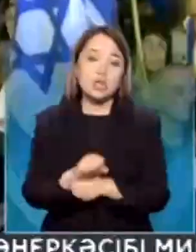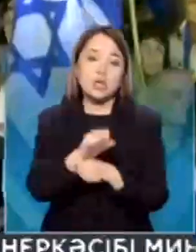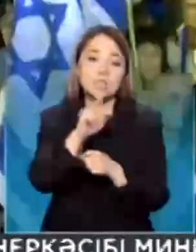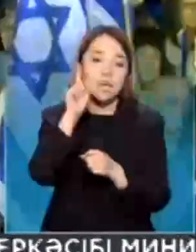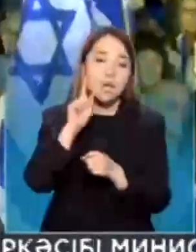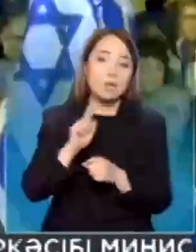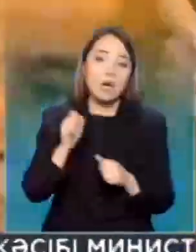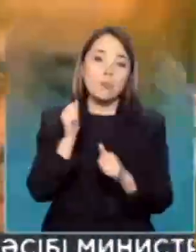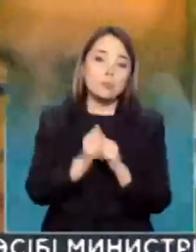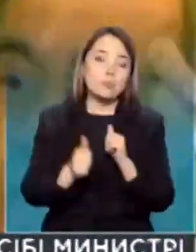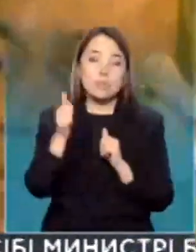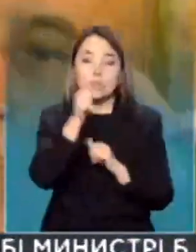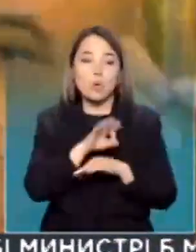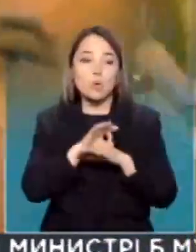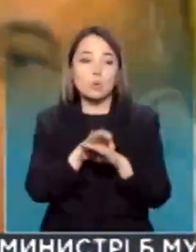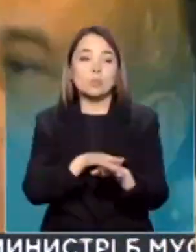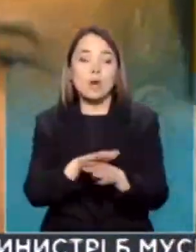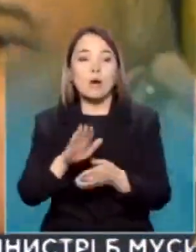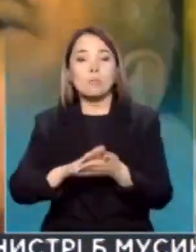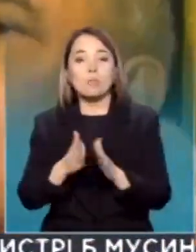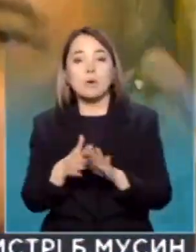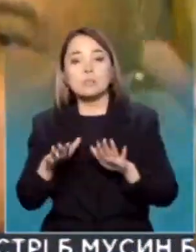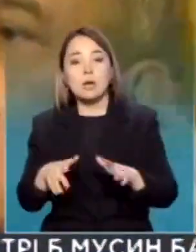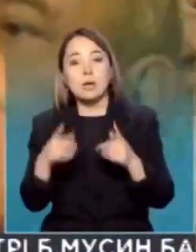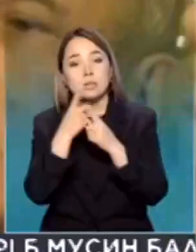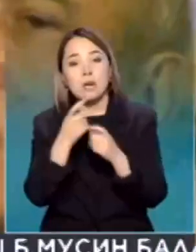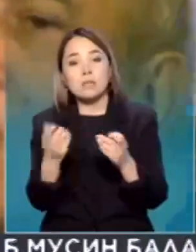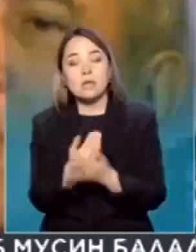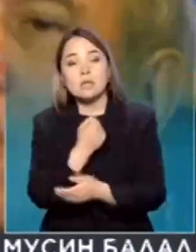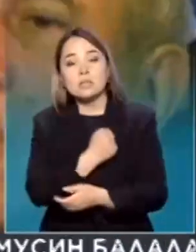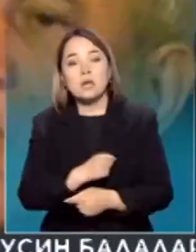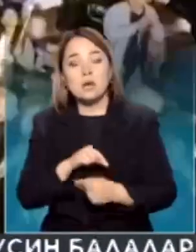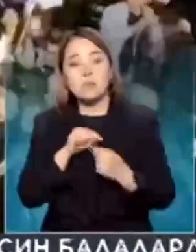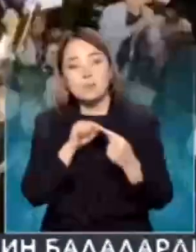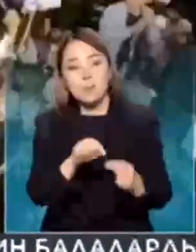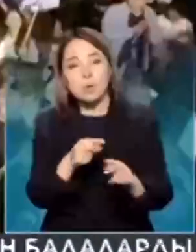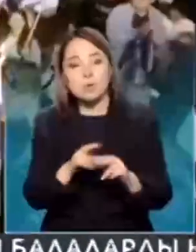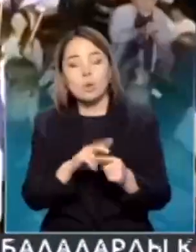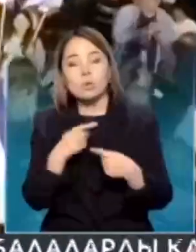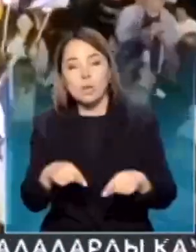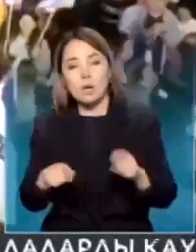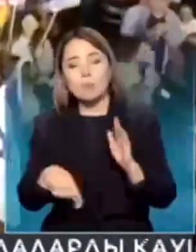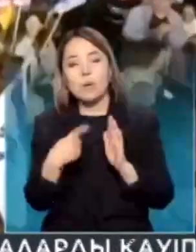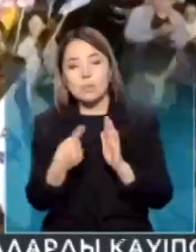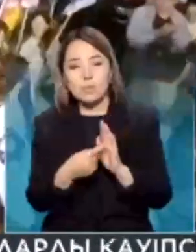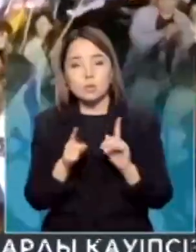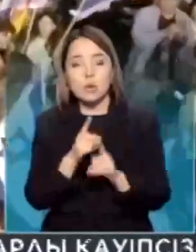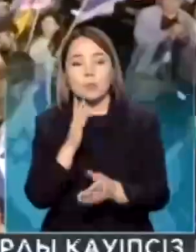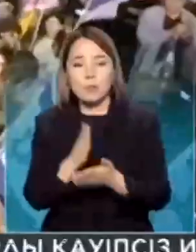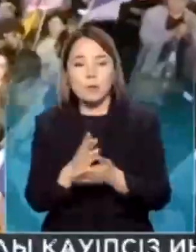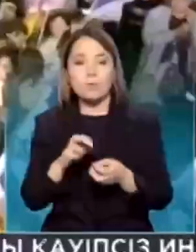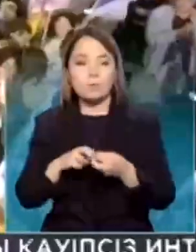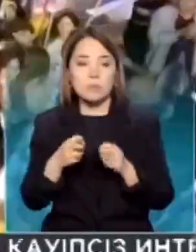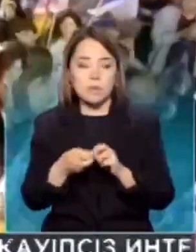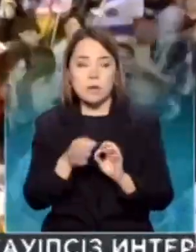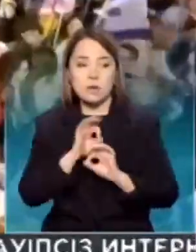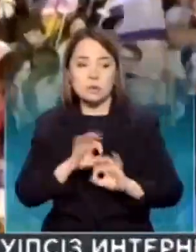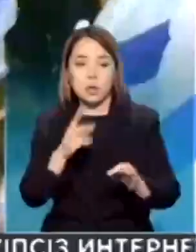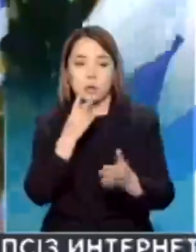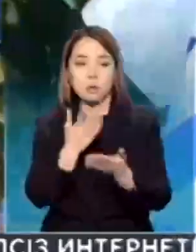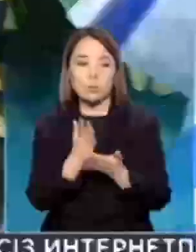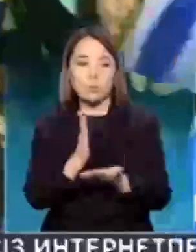Израильде жыл басынан бері өтіп келеді. Оппозицияның мәліметінше бұл наразылық елде қордаланған өзге де мәселелердің бар екенін көрсетіп отыр.